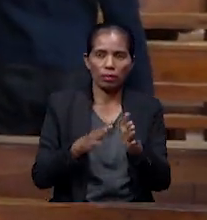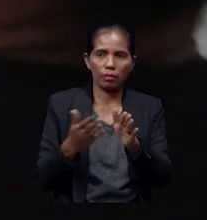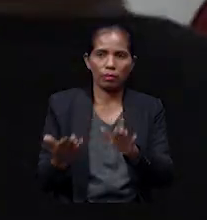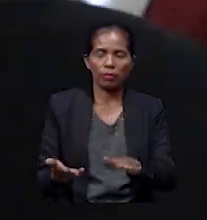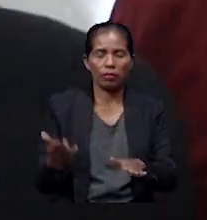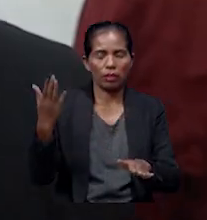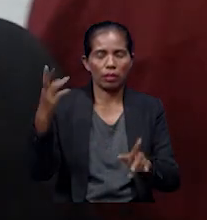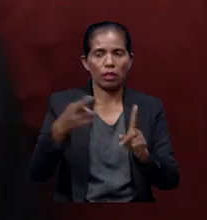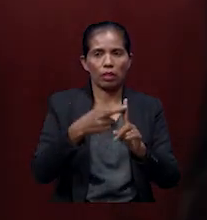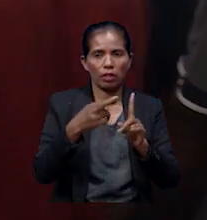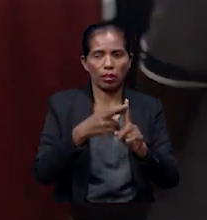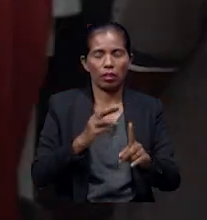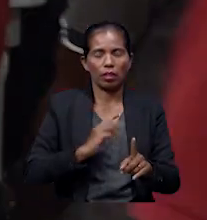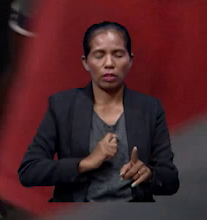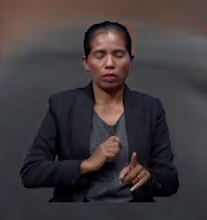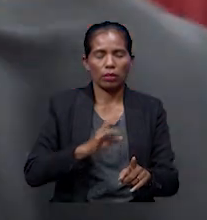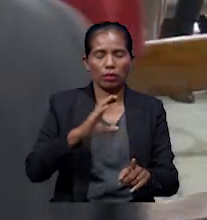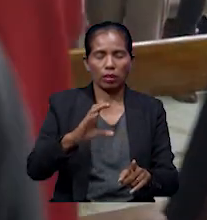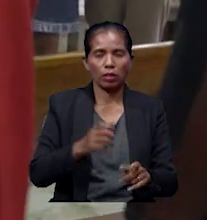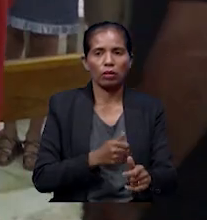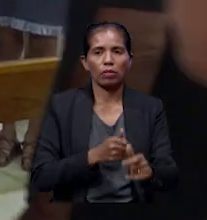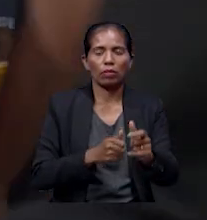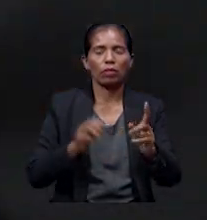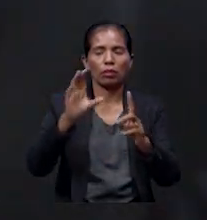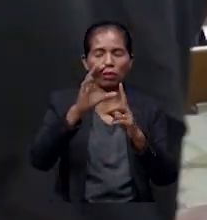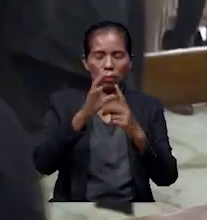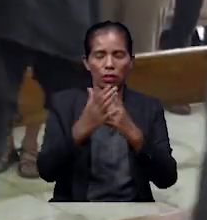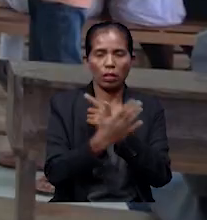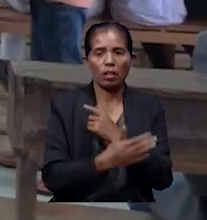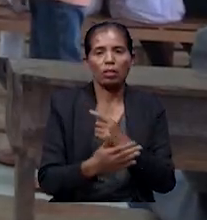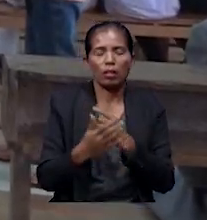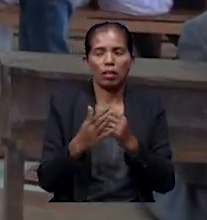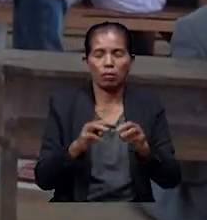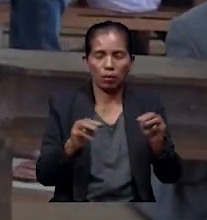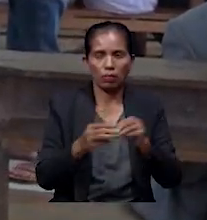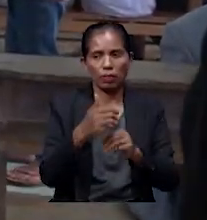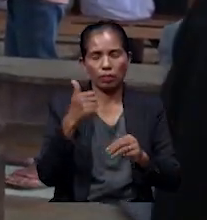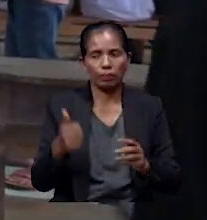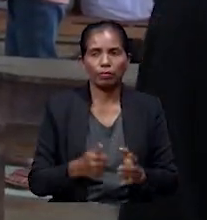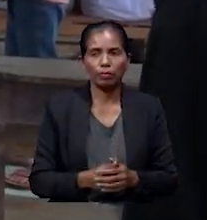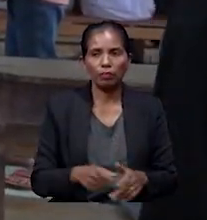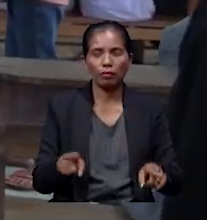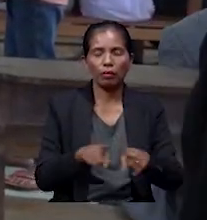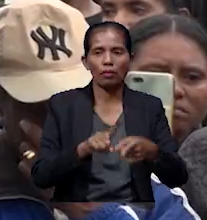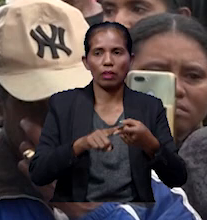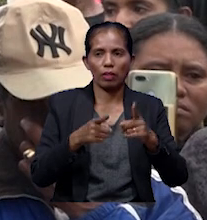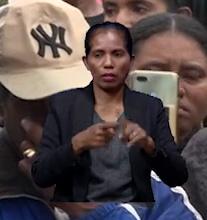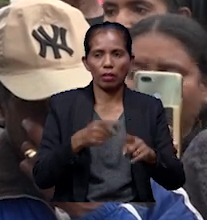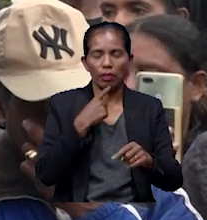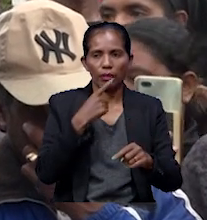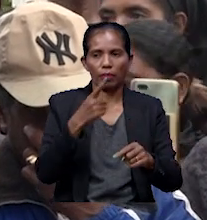e cemitério turiscai, tuir cultura rainebanian. Fundador Instituto Ciência Saudi, Hanesan Mos, colega, husi mata bian